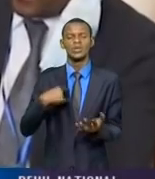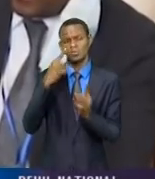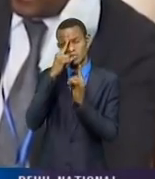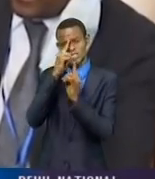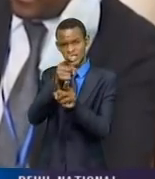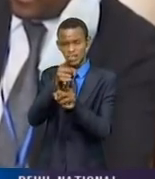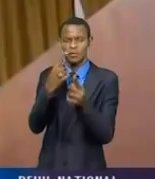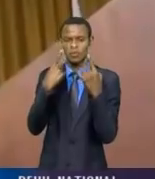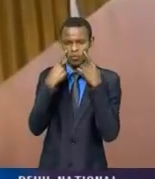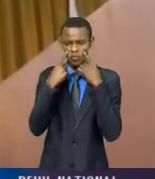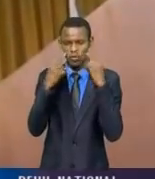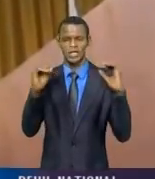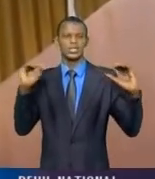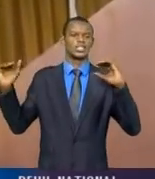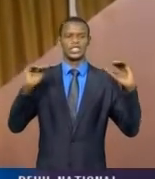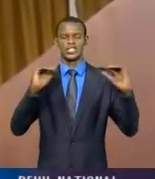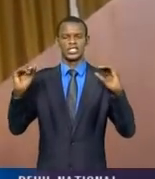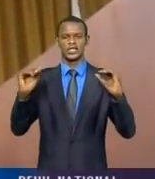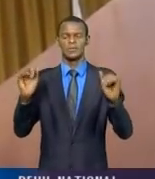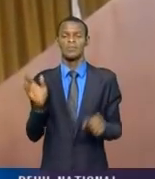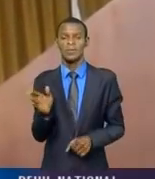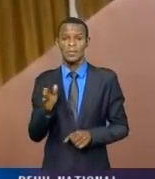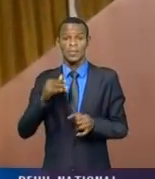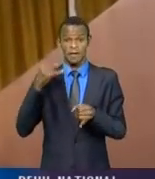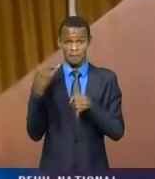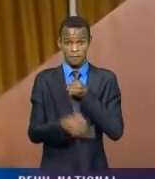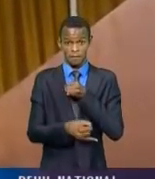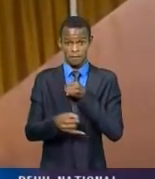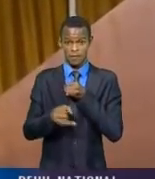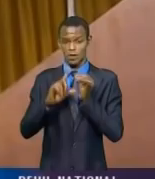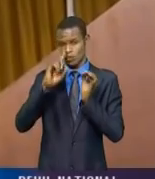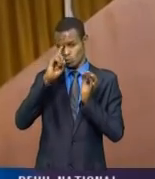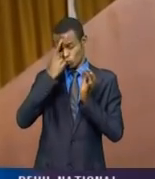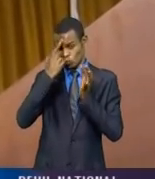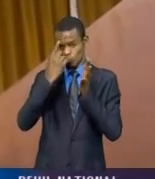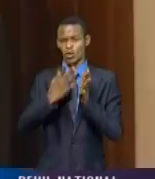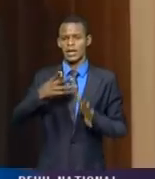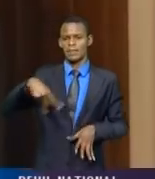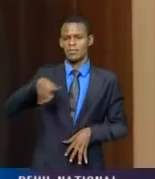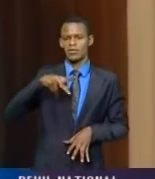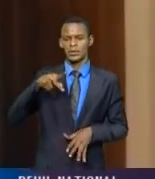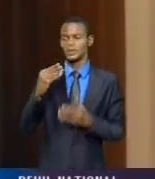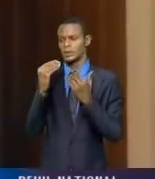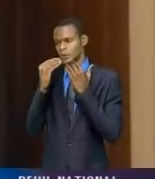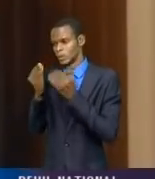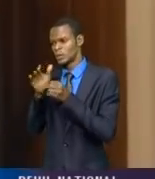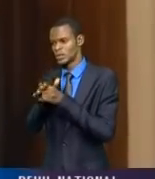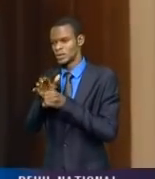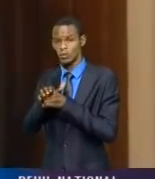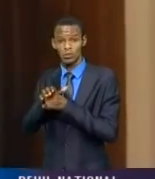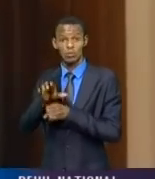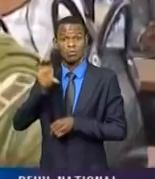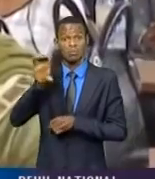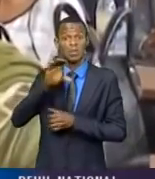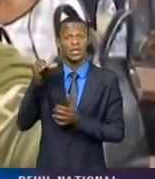l'agriculture l'autorité provinciale à remercier la bcc et l'afraca pour le choix de la province du